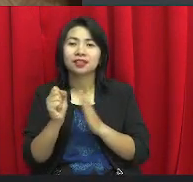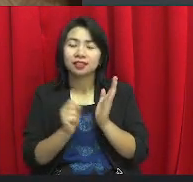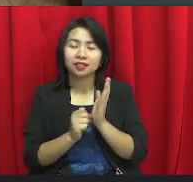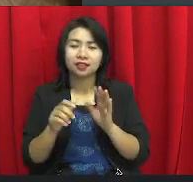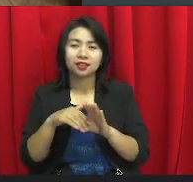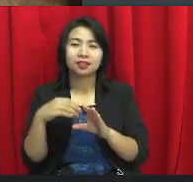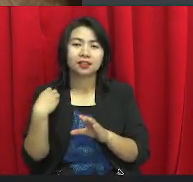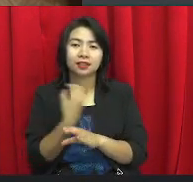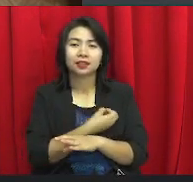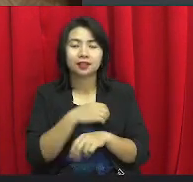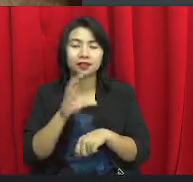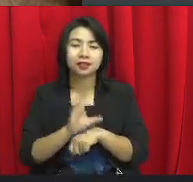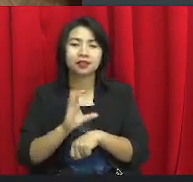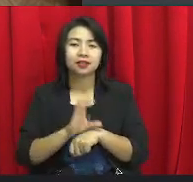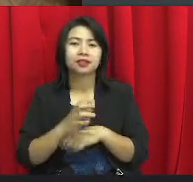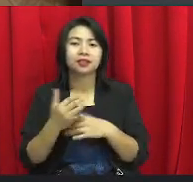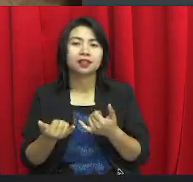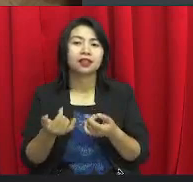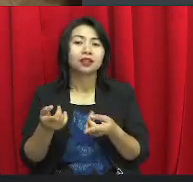natin,